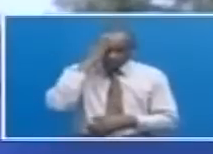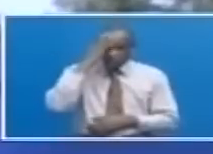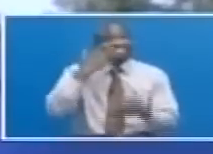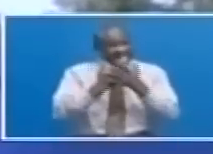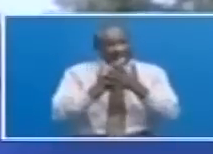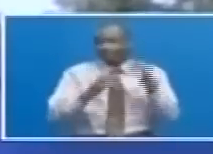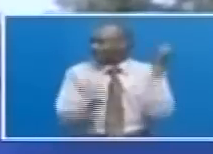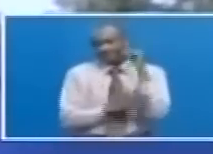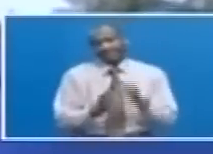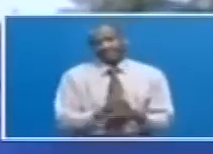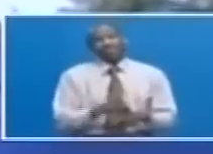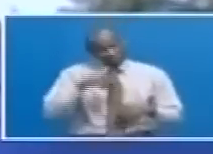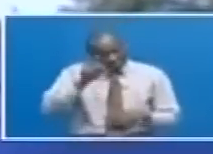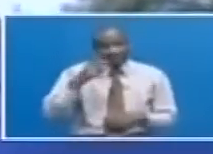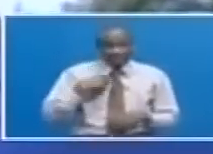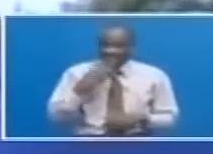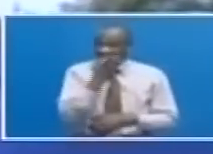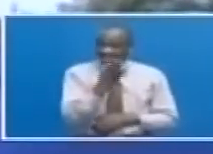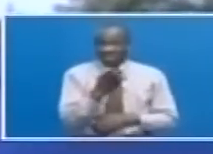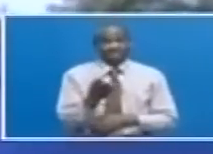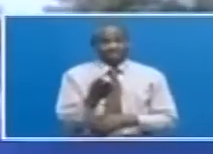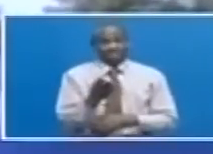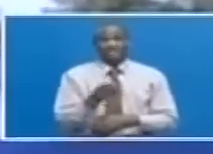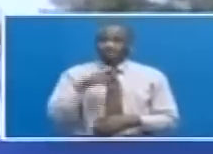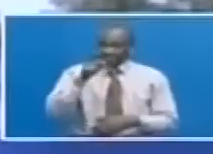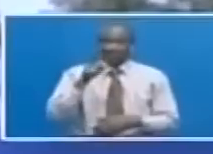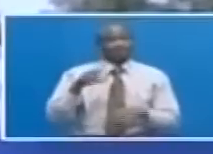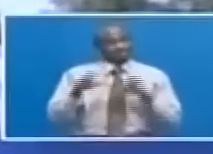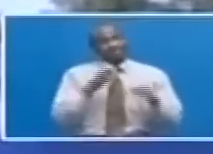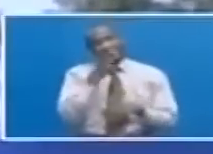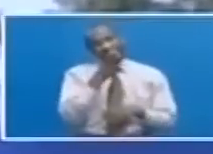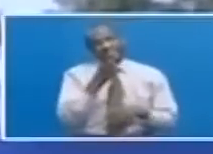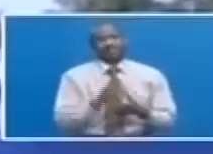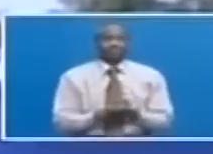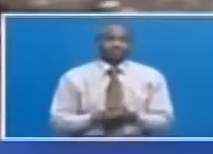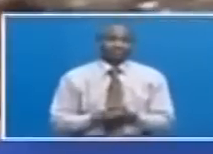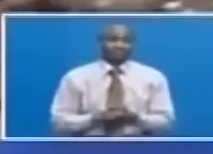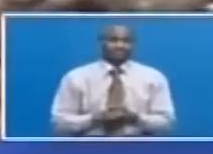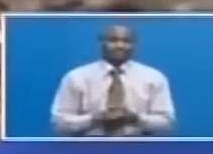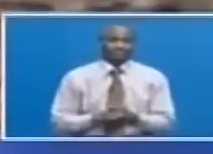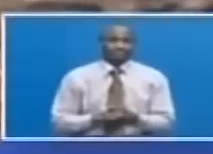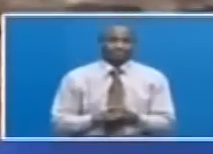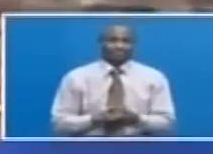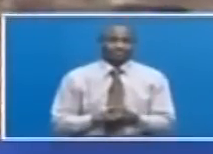ni mbaya. Ukifanya biashara unachinja, wataweza kupata kinu, wache wizi wa ng'ombe chana umiza.